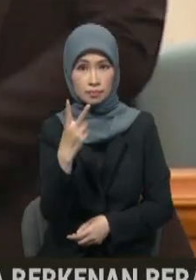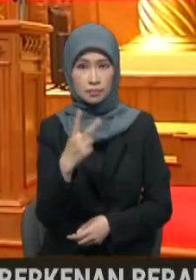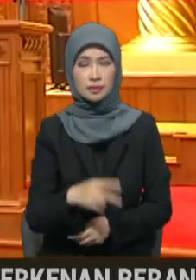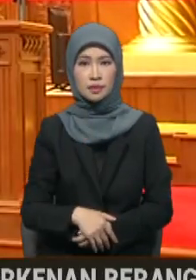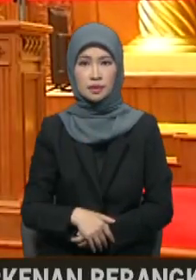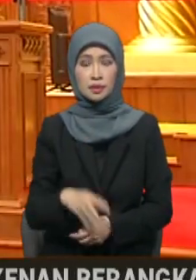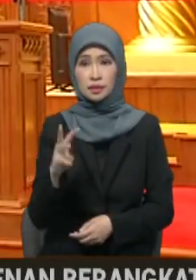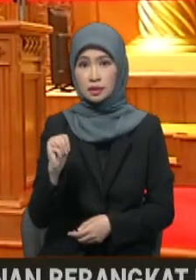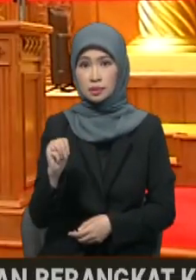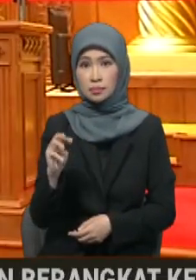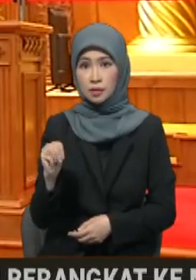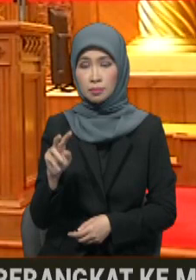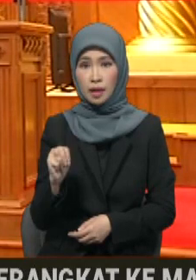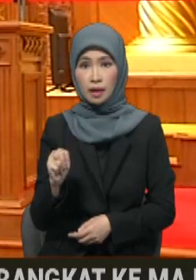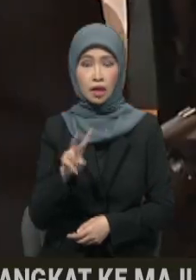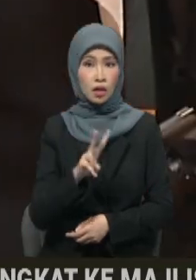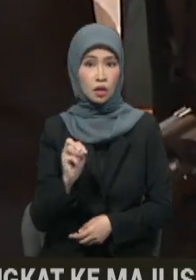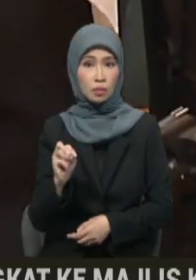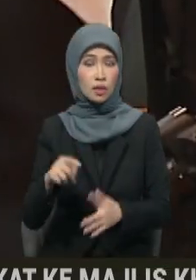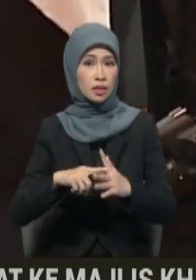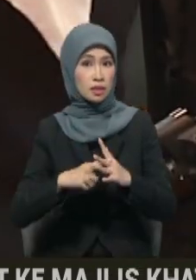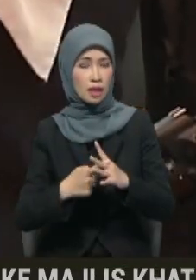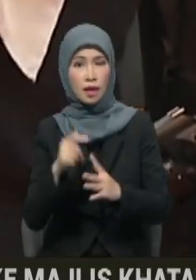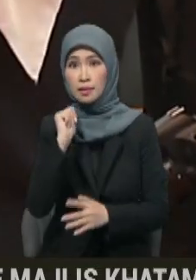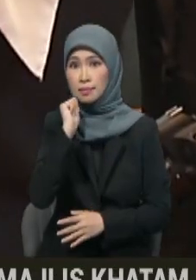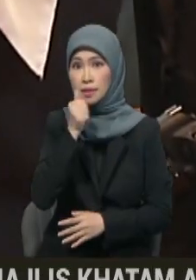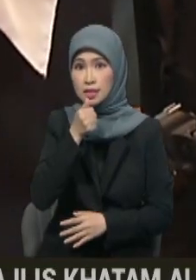mesyuarat negara ke-20 yang akan bermula